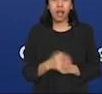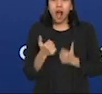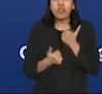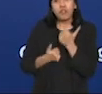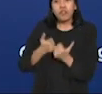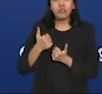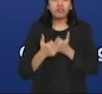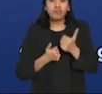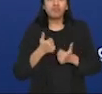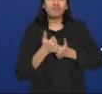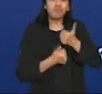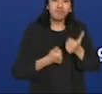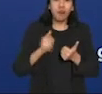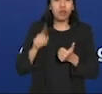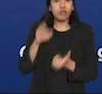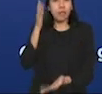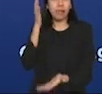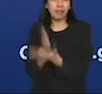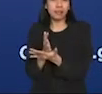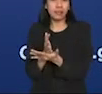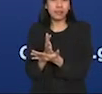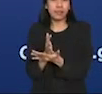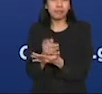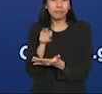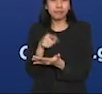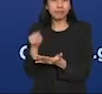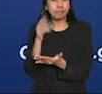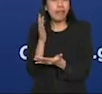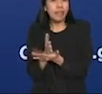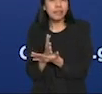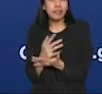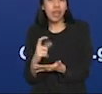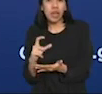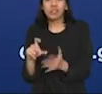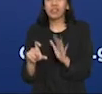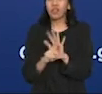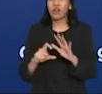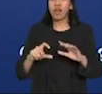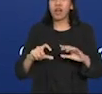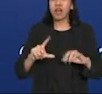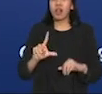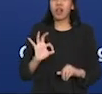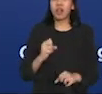maka kita harus memberikan kepastian bahwa arus logistik lancar